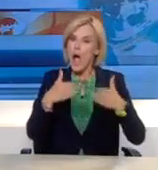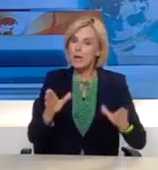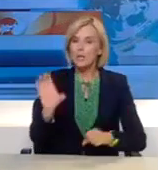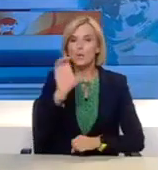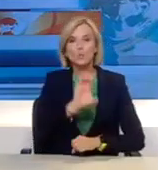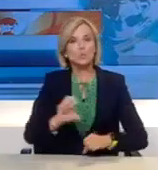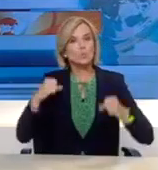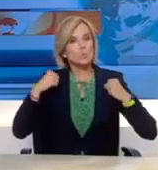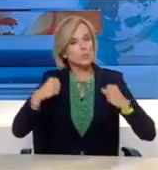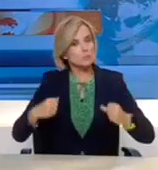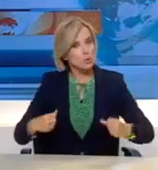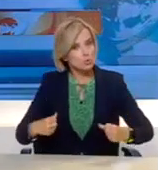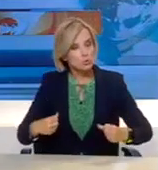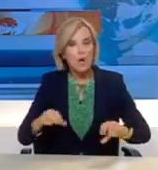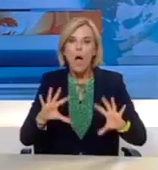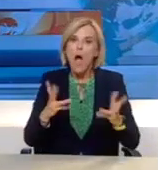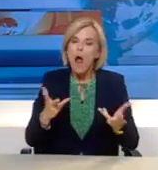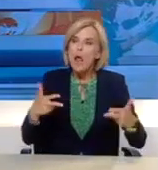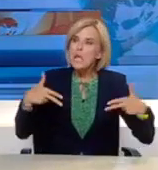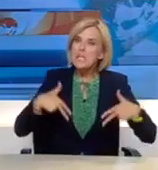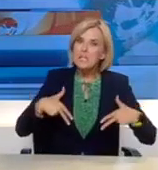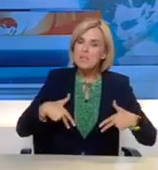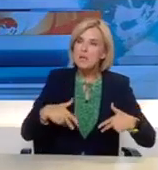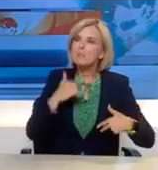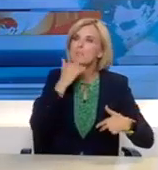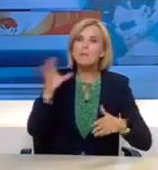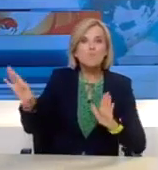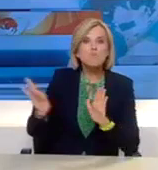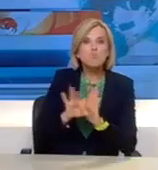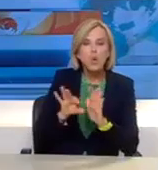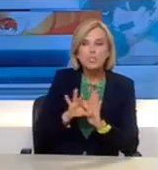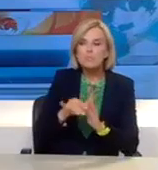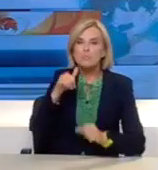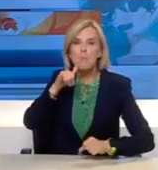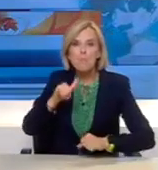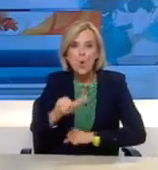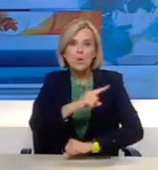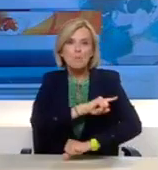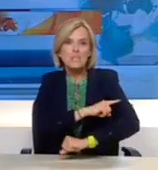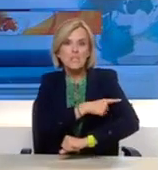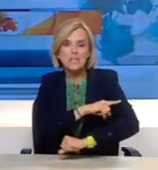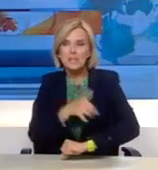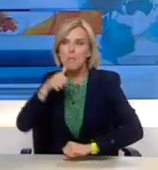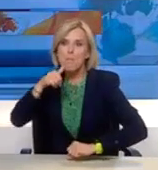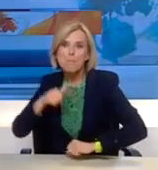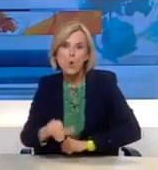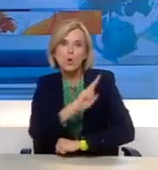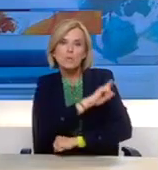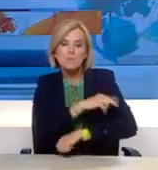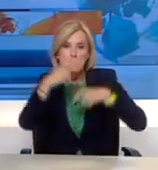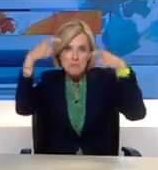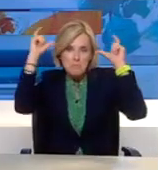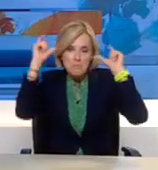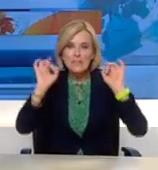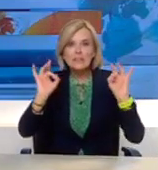κυβέρνηση, εκτός των άλλων, δεν κάνει τις απαραίτητες προσλήψεις μόνιμων γιατρών και νοσηλευτών στα υποστελεχωμένα νοσοκομεία και κέντρα υγείας